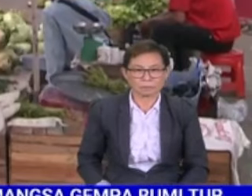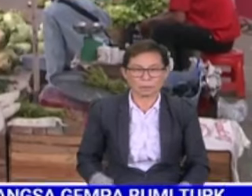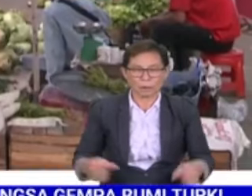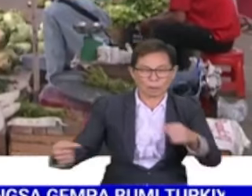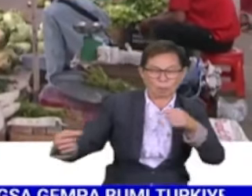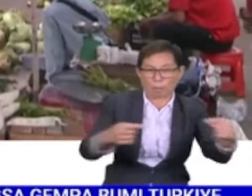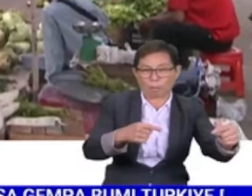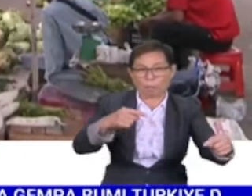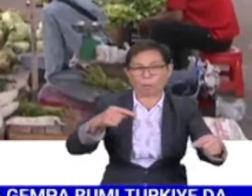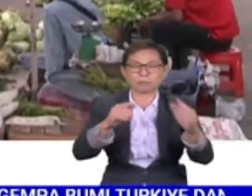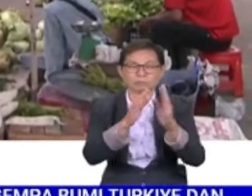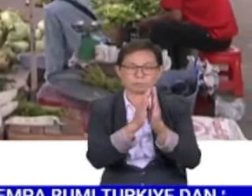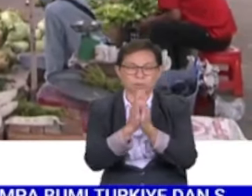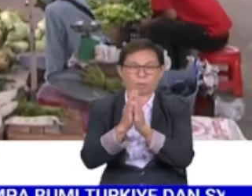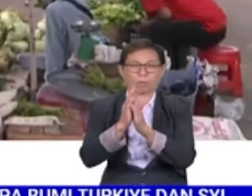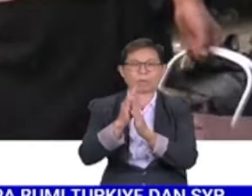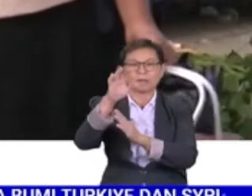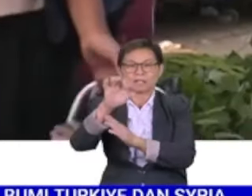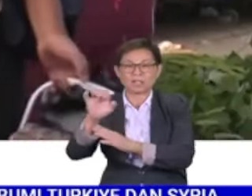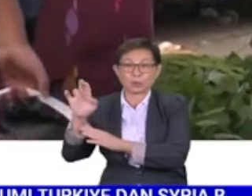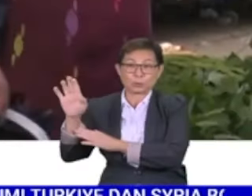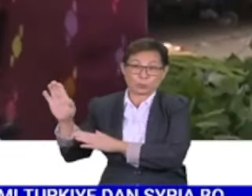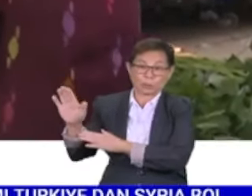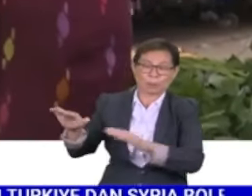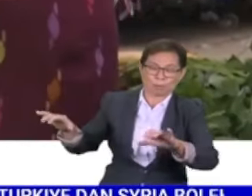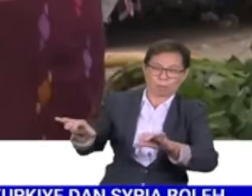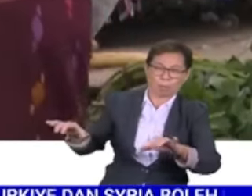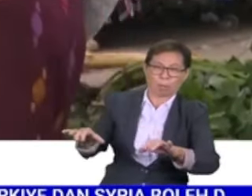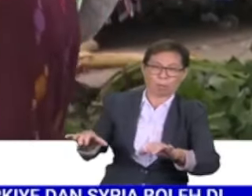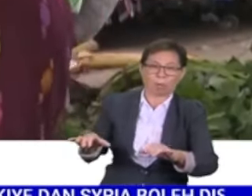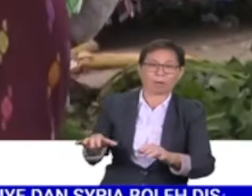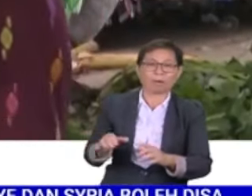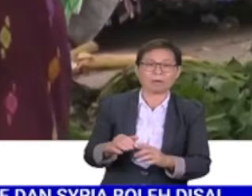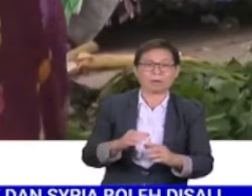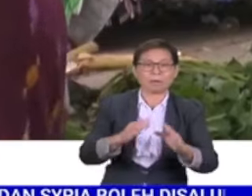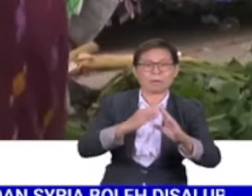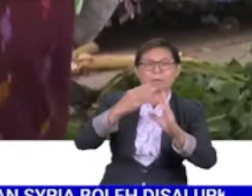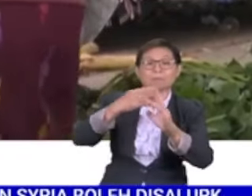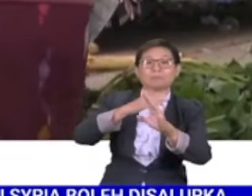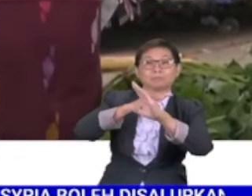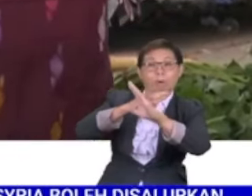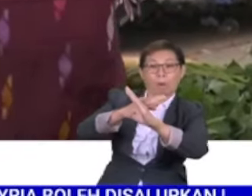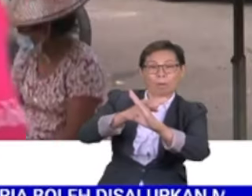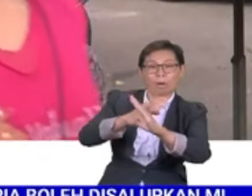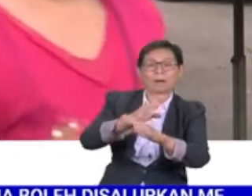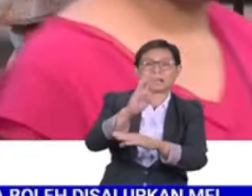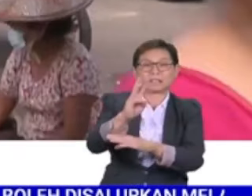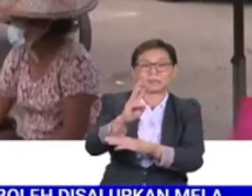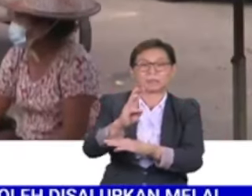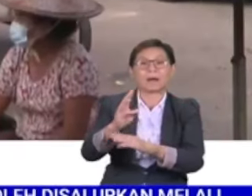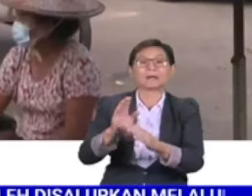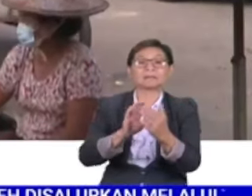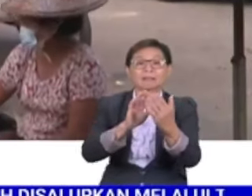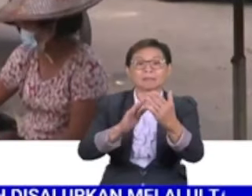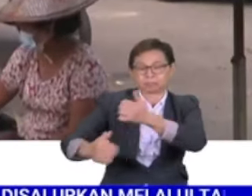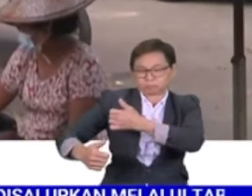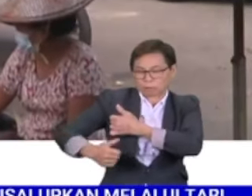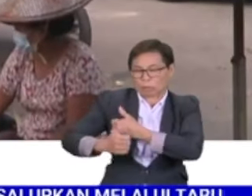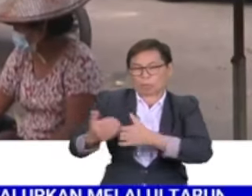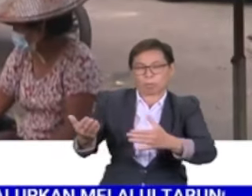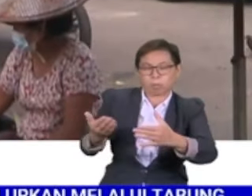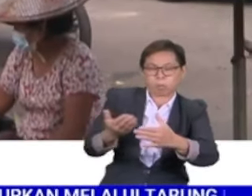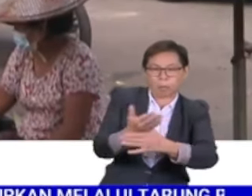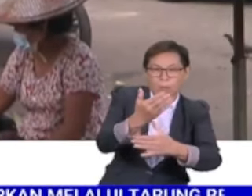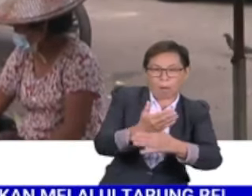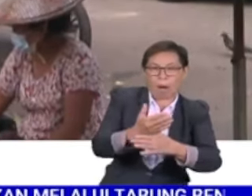Konflik di Myanmar. Kesatuan Eropah, EU, melaksanakan pakej sekatan ke-6 terhadap junta tentera kerana pencabulan hak